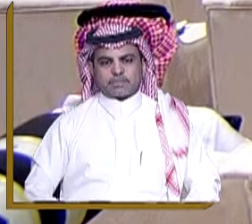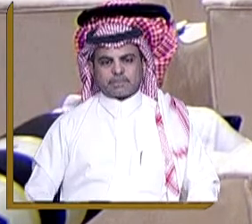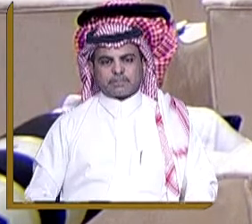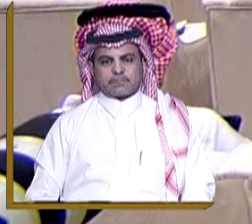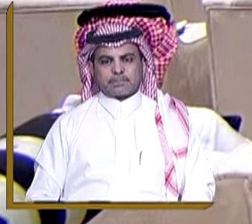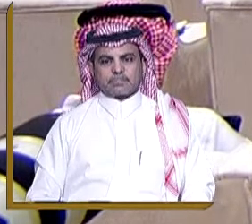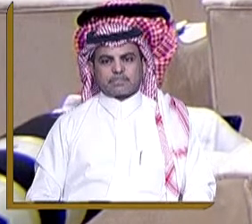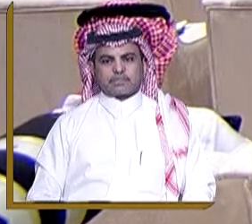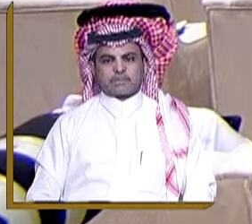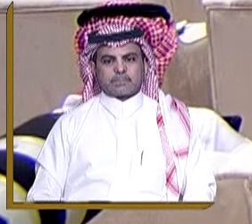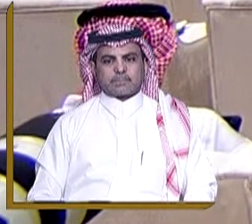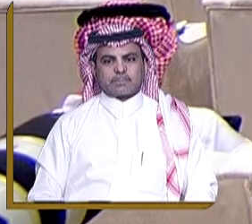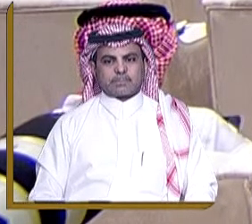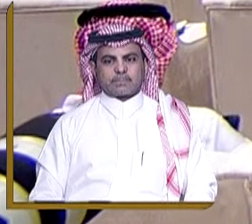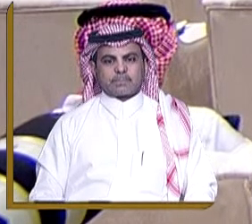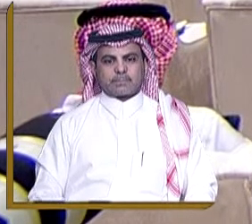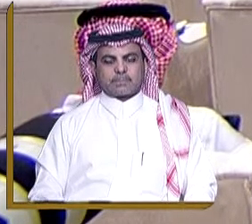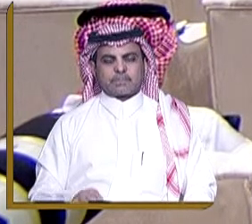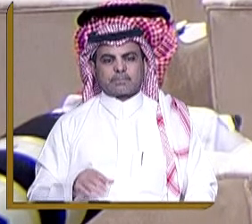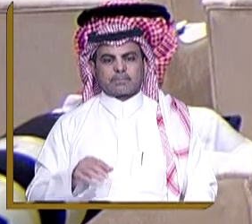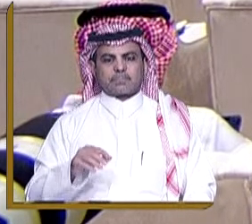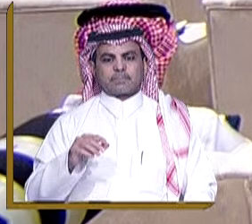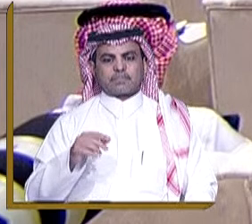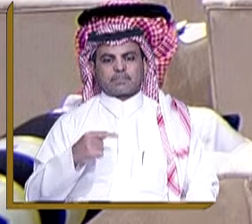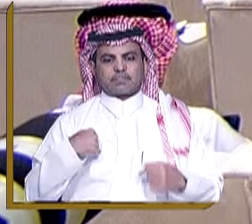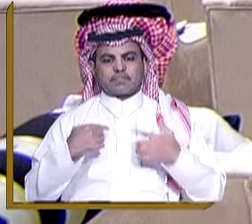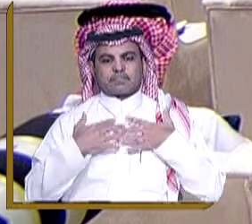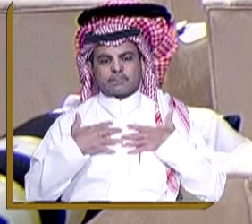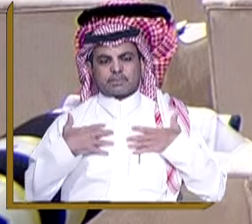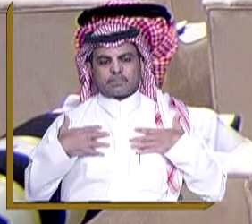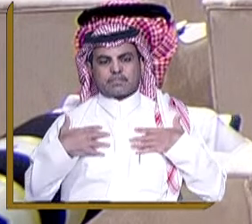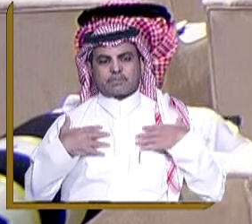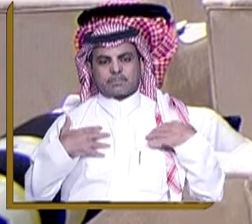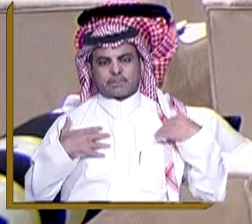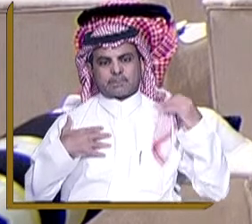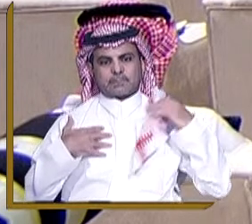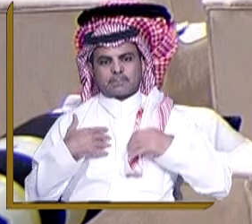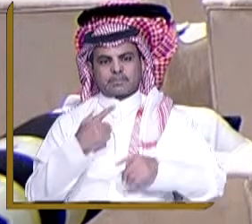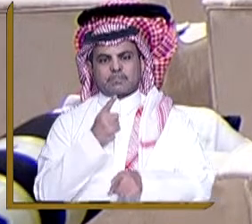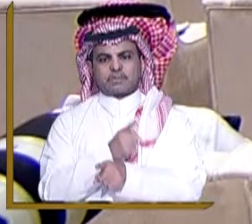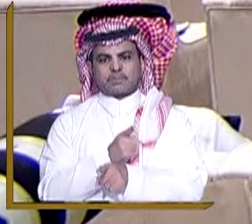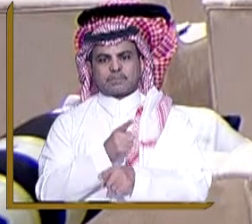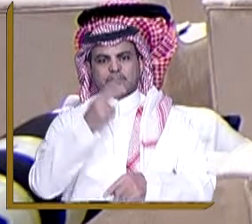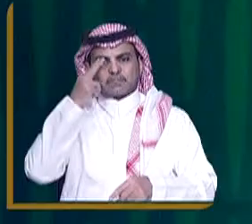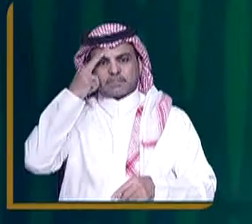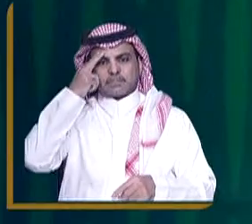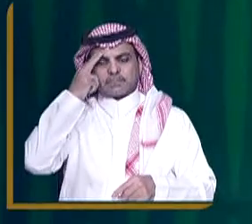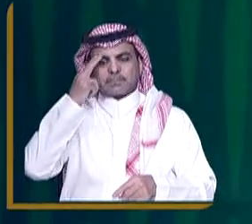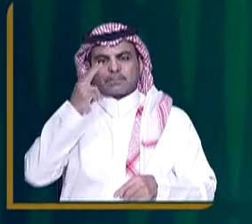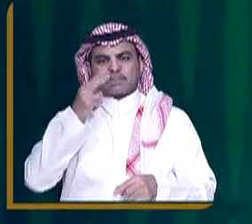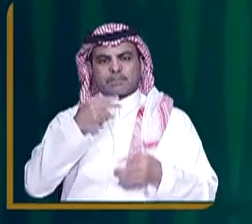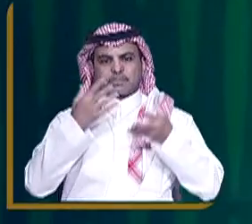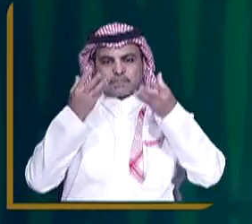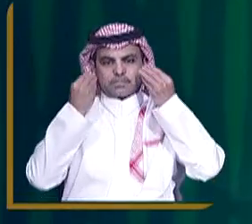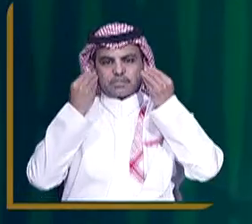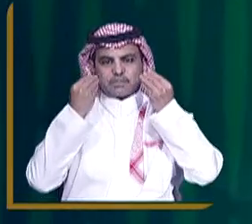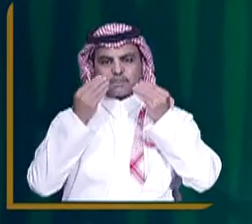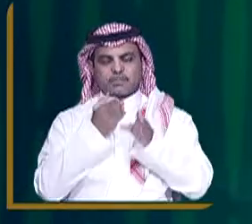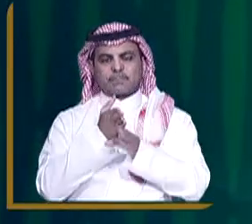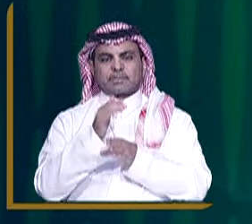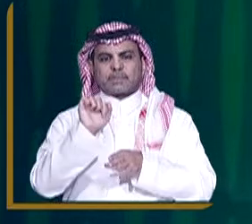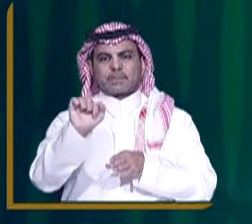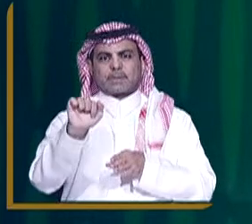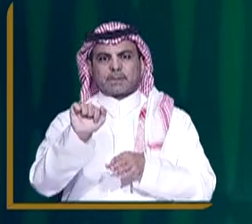السلام عليكم. وعليكم السلام. فخورين جدا بما توصلت له دولتنا في التعليم وخاصة